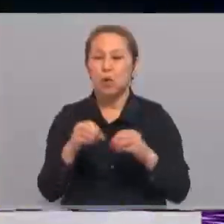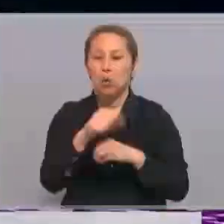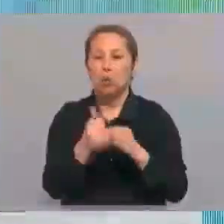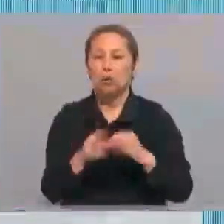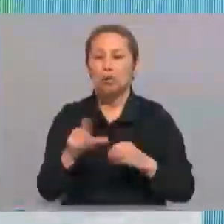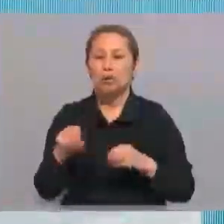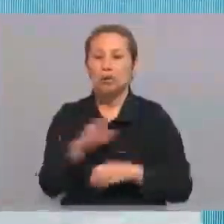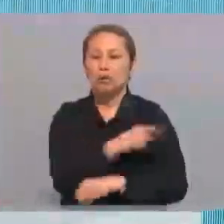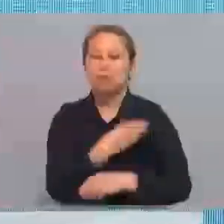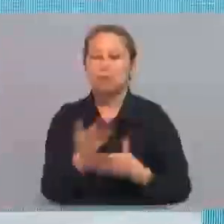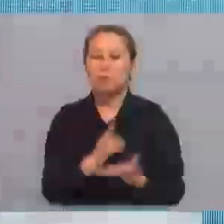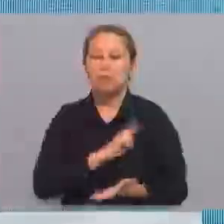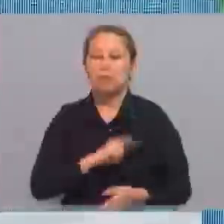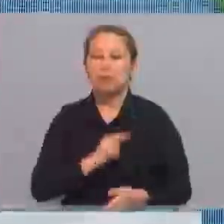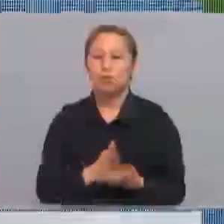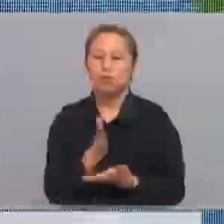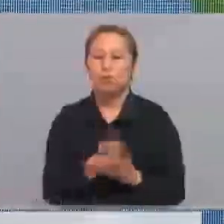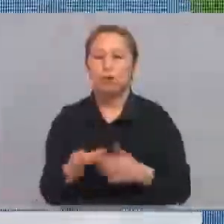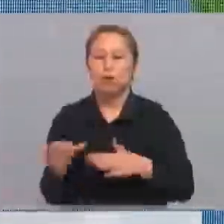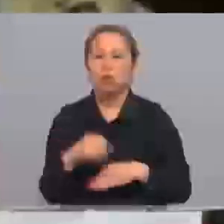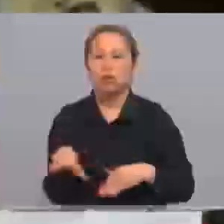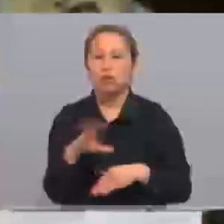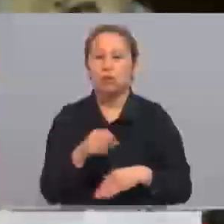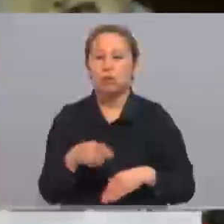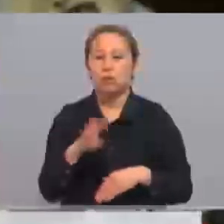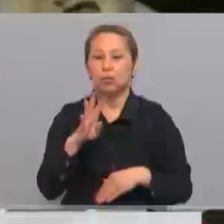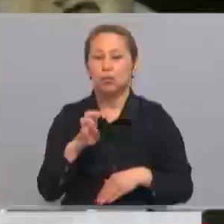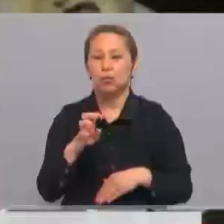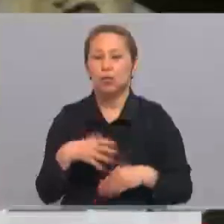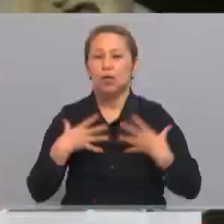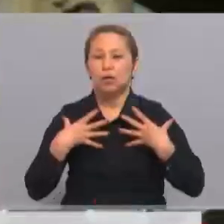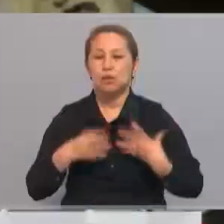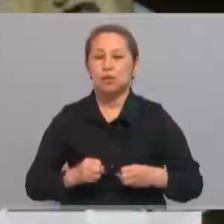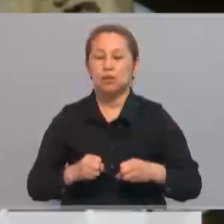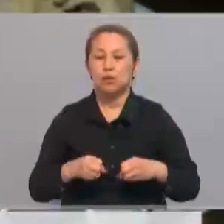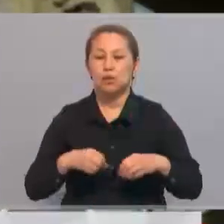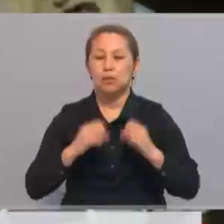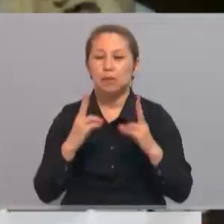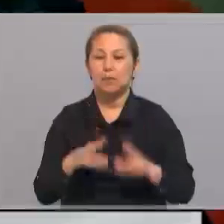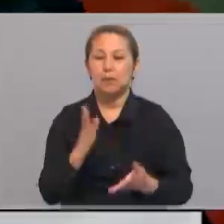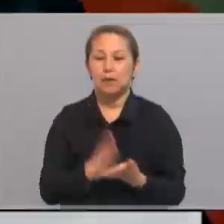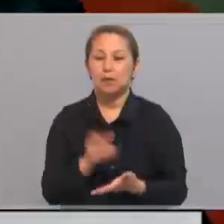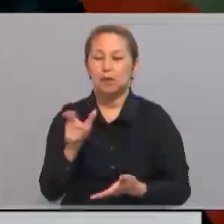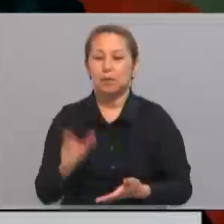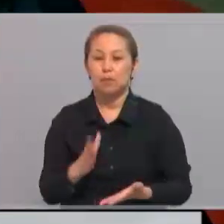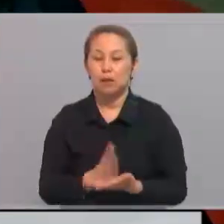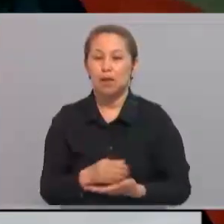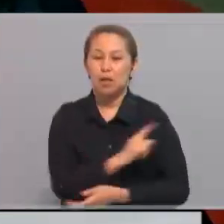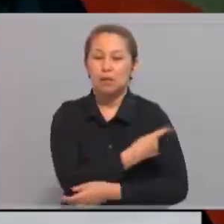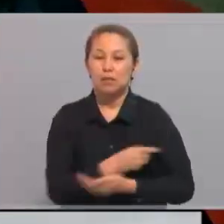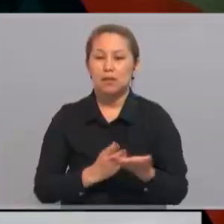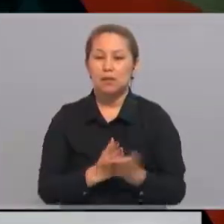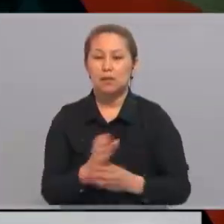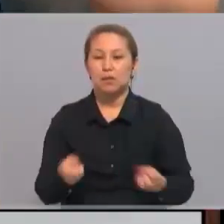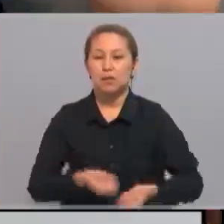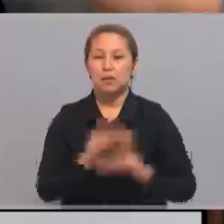16 медициналық бекет жұмыс жасауда. Аудан бойынша жалпы 1400-ге жуық денсаулық сақтау саласының мамандары бар. Медицина